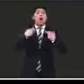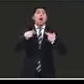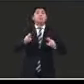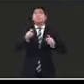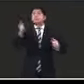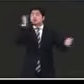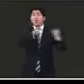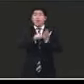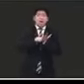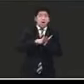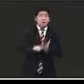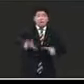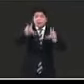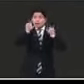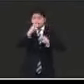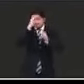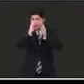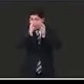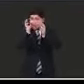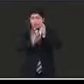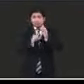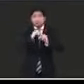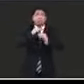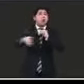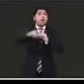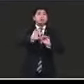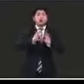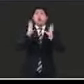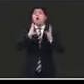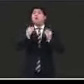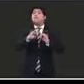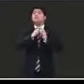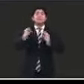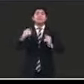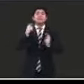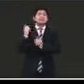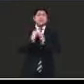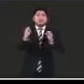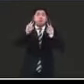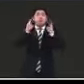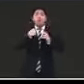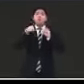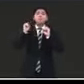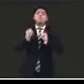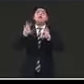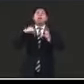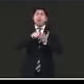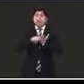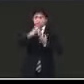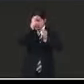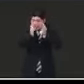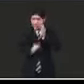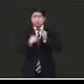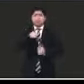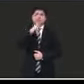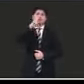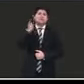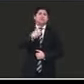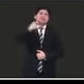Eser ve hizmet milletimizin çözülmemiş hiçbir meselesini bırakmamakta kararlıyız